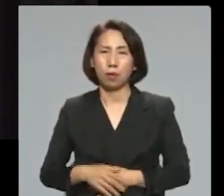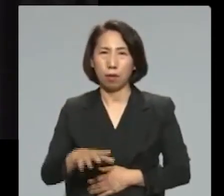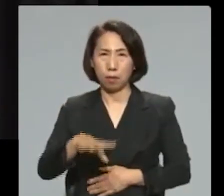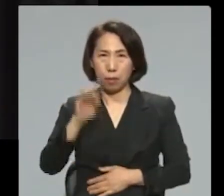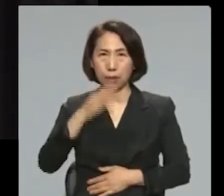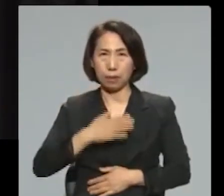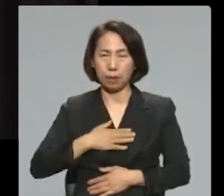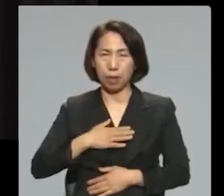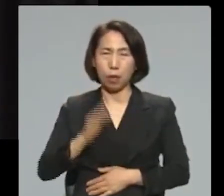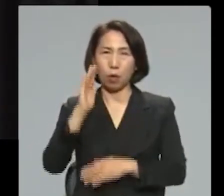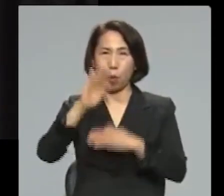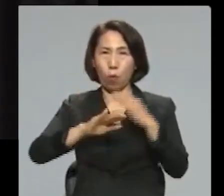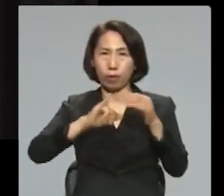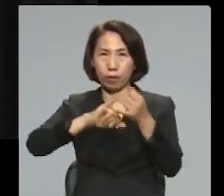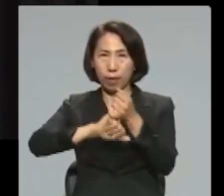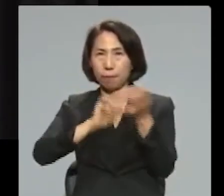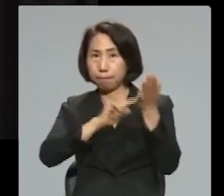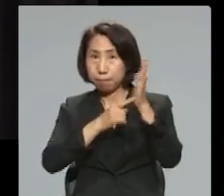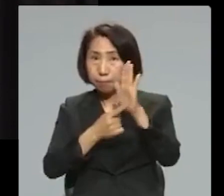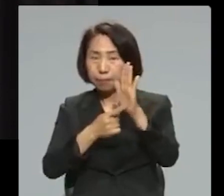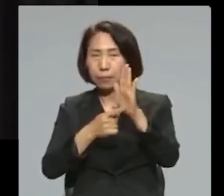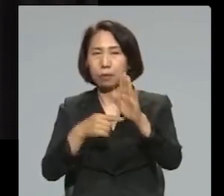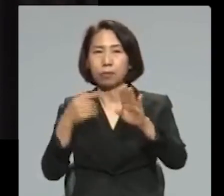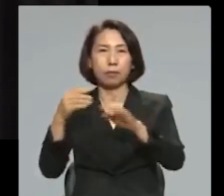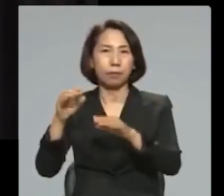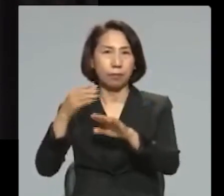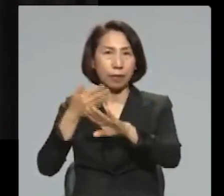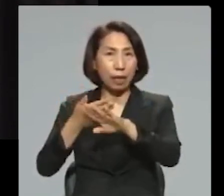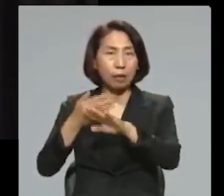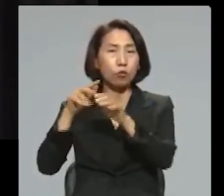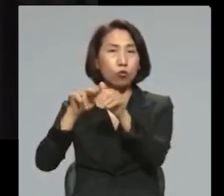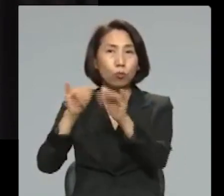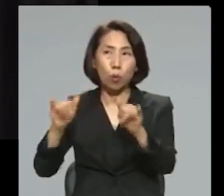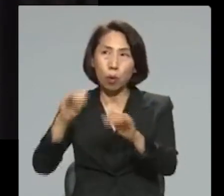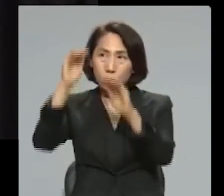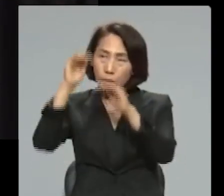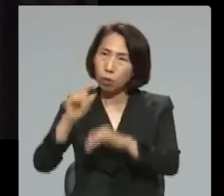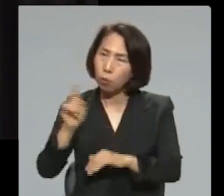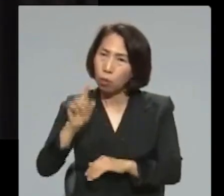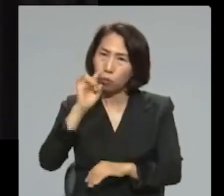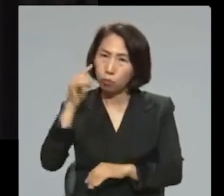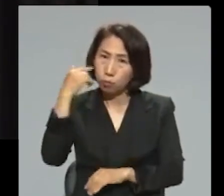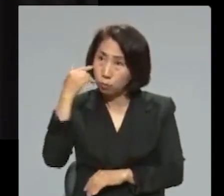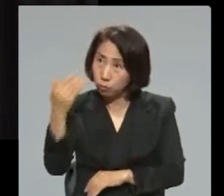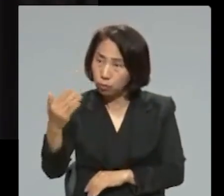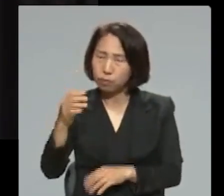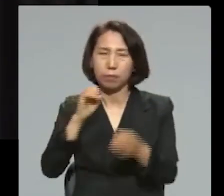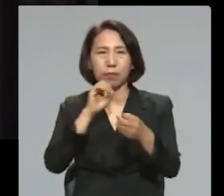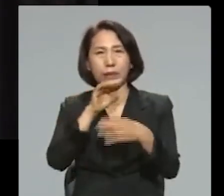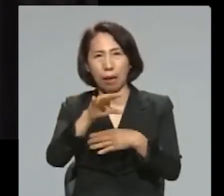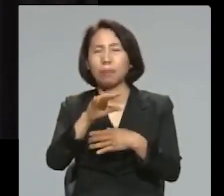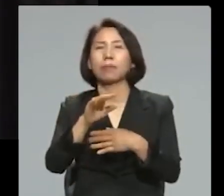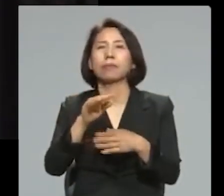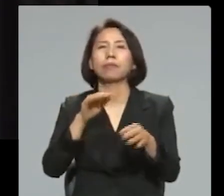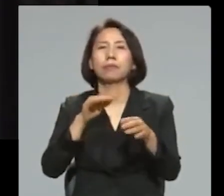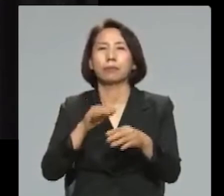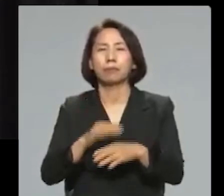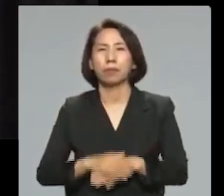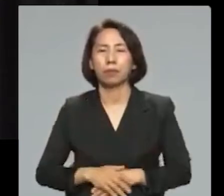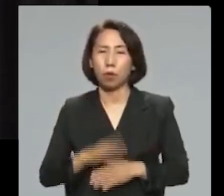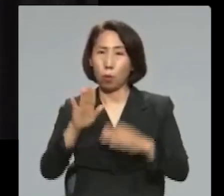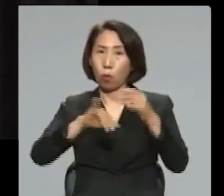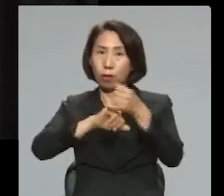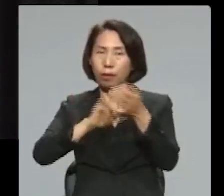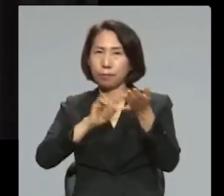공약을 소개하고 상대 후보가 공약에 대해 궁금한 점을 질문하면 답하는 방식입니다. 후보자의 공약 발표